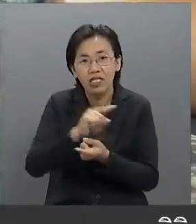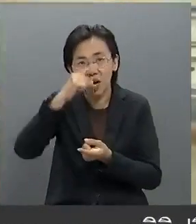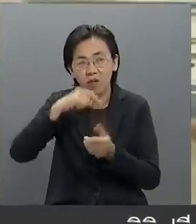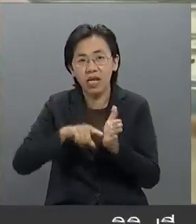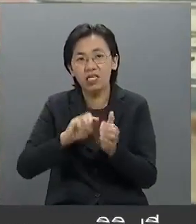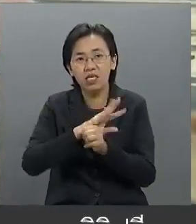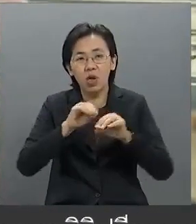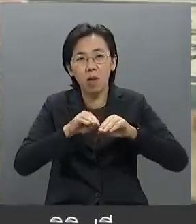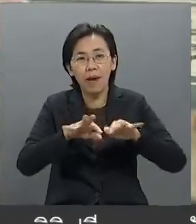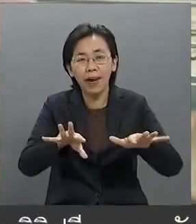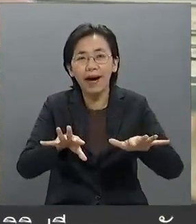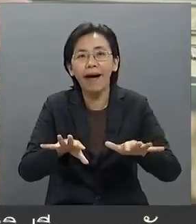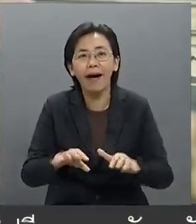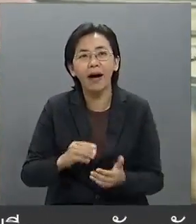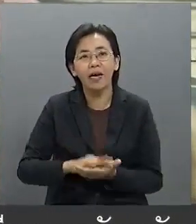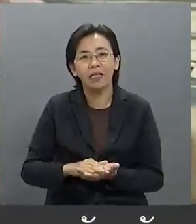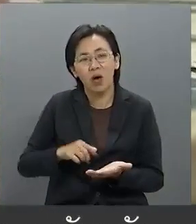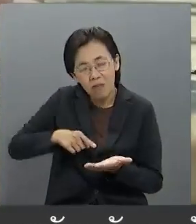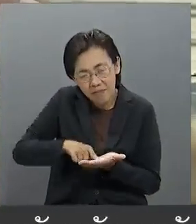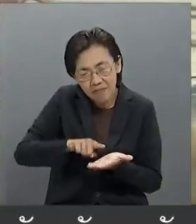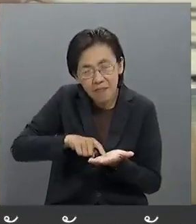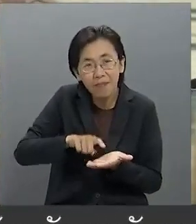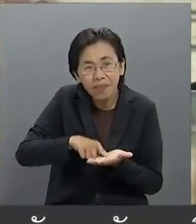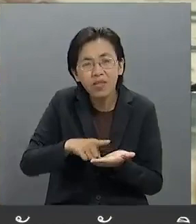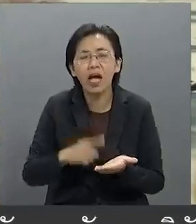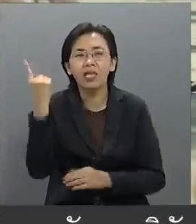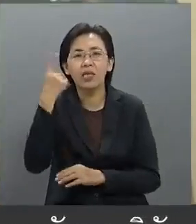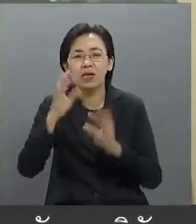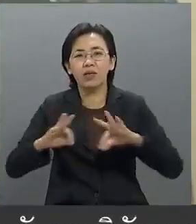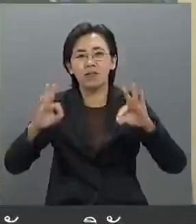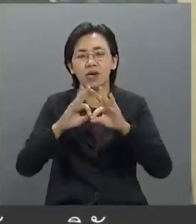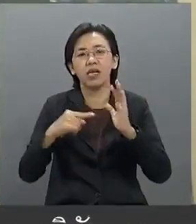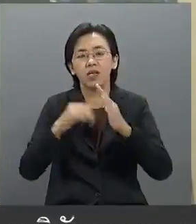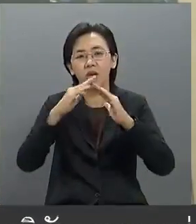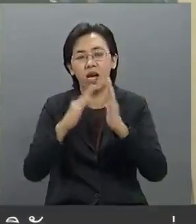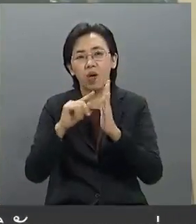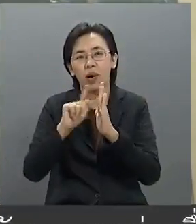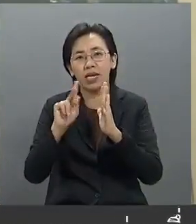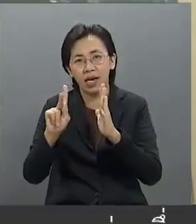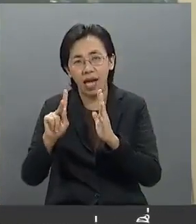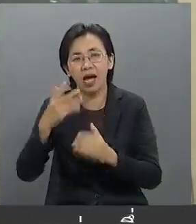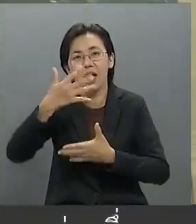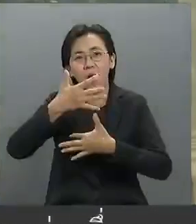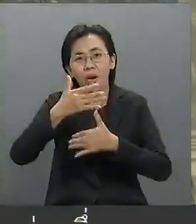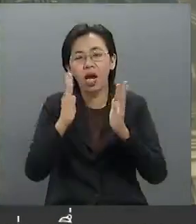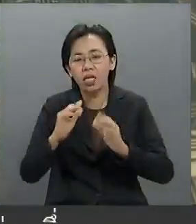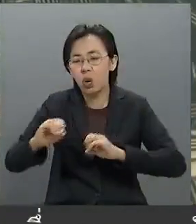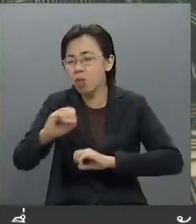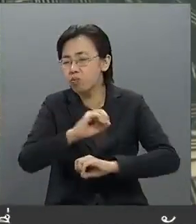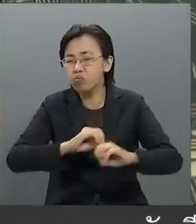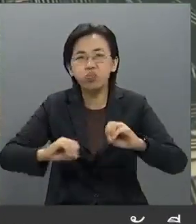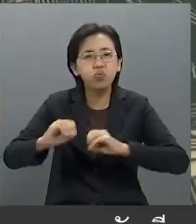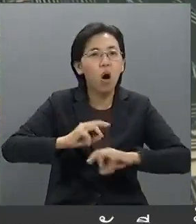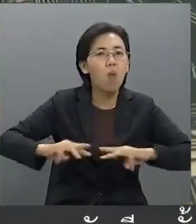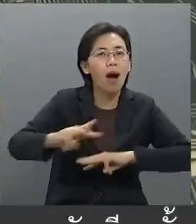ประเดิมแกะภาพสถานที่ท่องเที่ยวสำคัญเช่นวัดแขกและเยาวราชในวันที่ไร้ผู้คนมอบรายได้ส่วนหนึ่ง